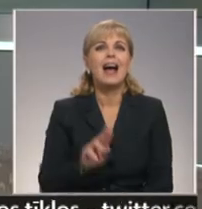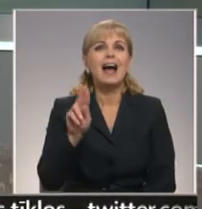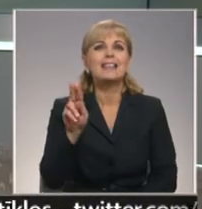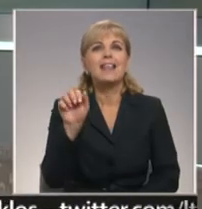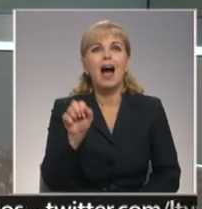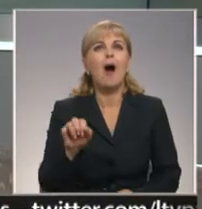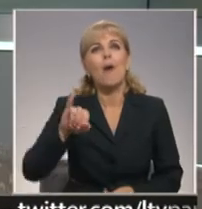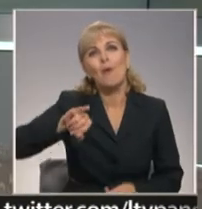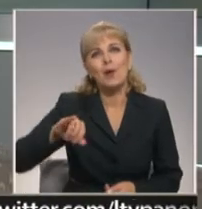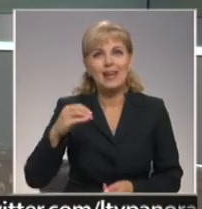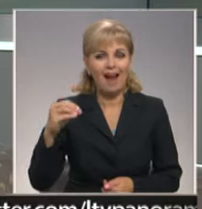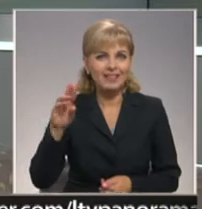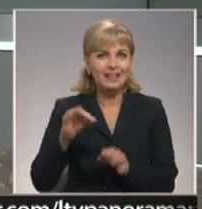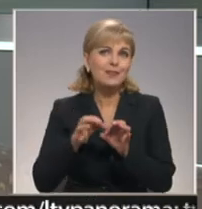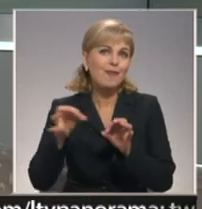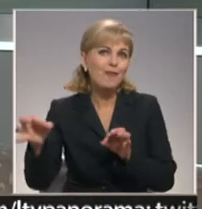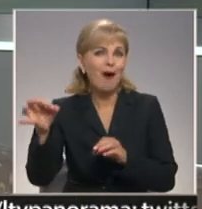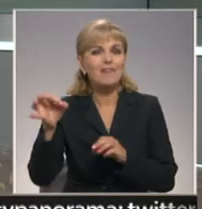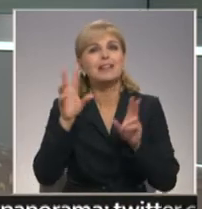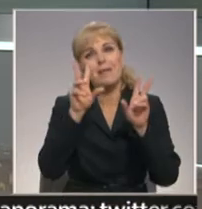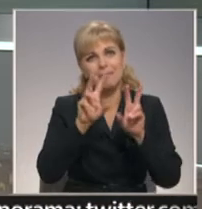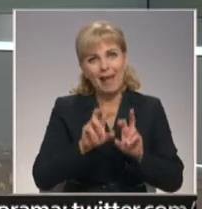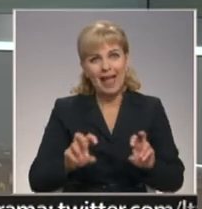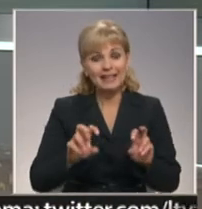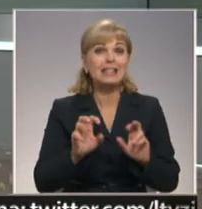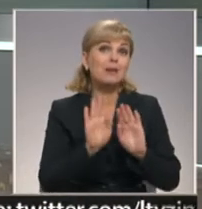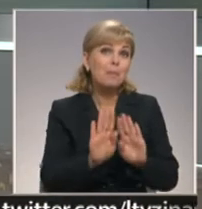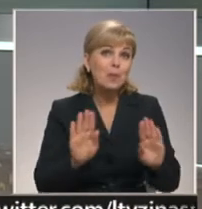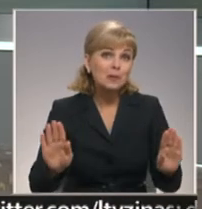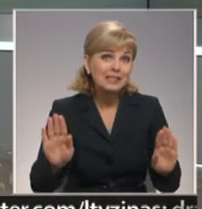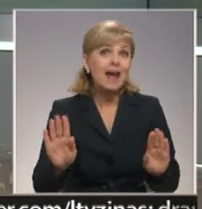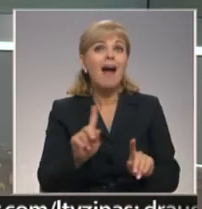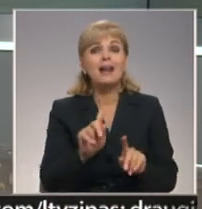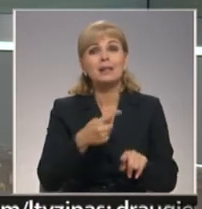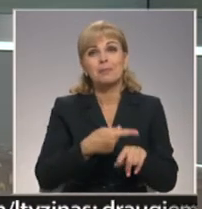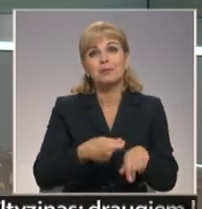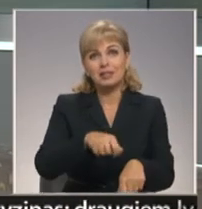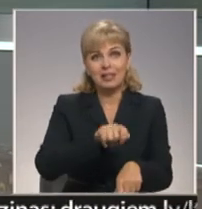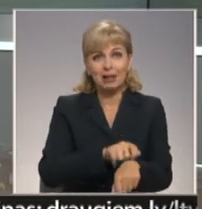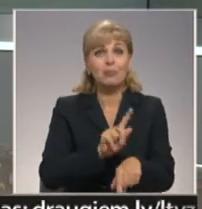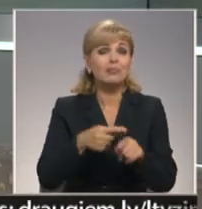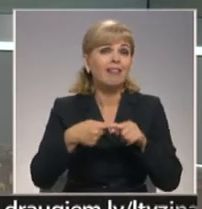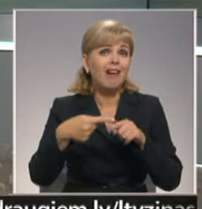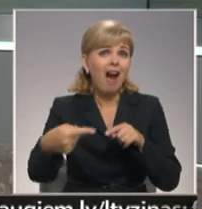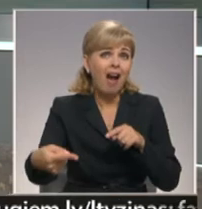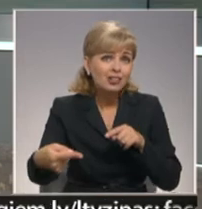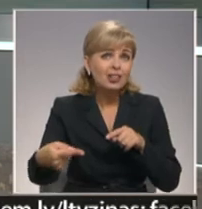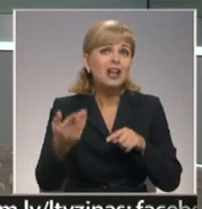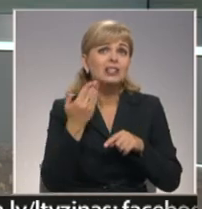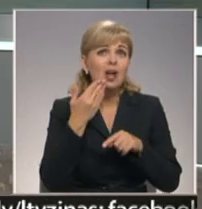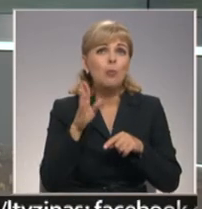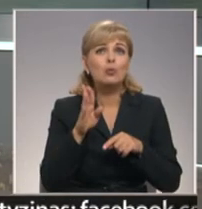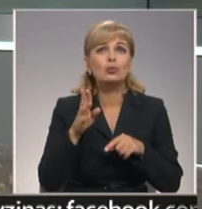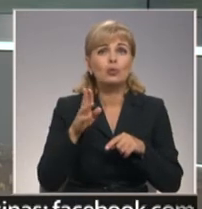Naujenes novada pētniecības muzejā to puskilometru garš musturdeķis, ko plānots arī pabeigt līdz Latvijas simtgadei, tad to nostieps no